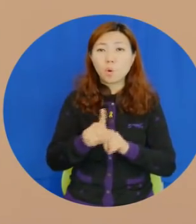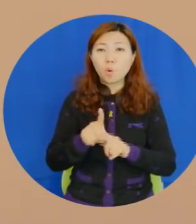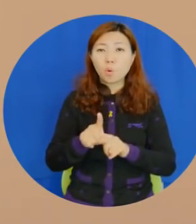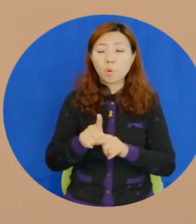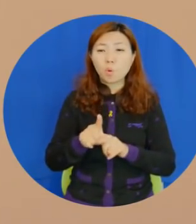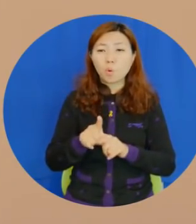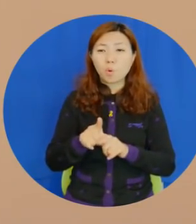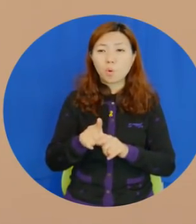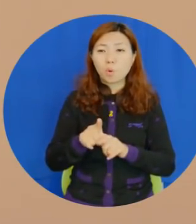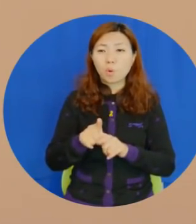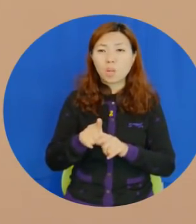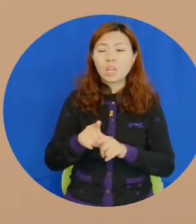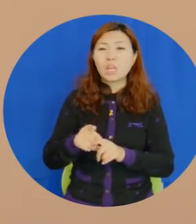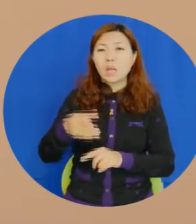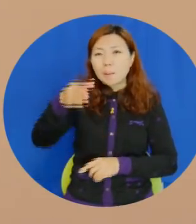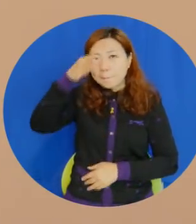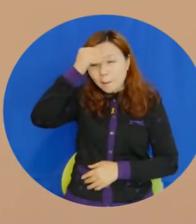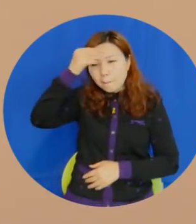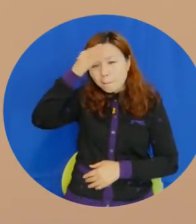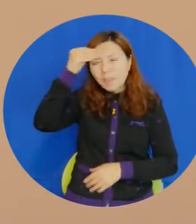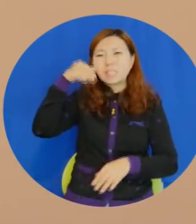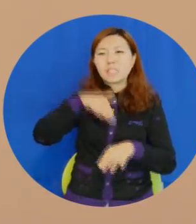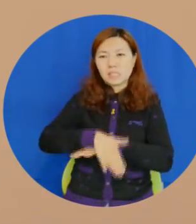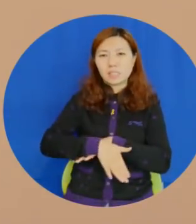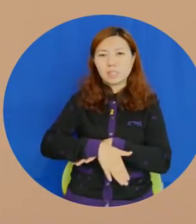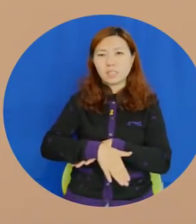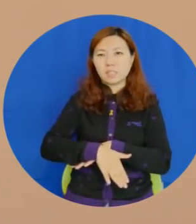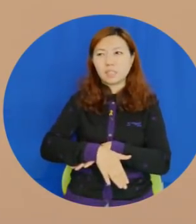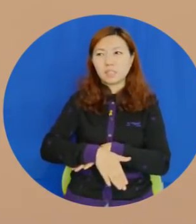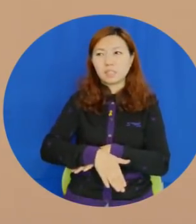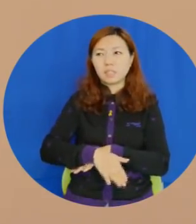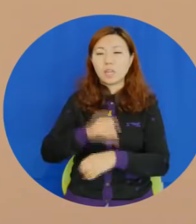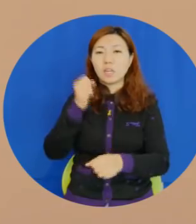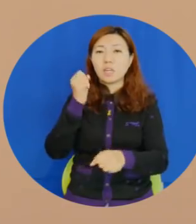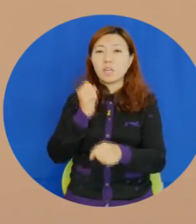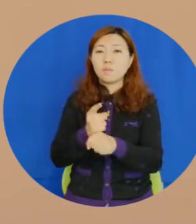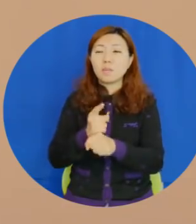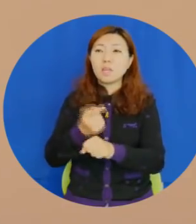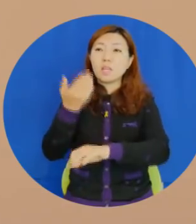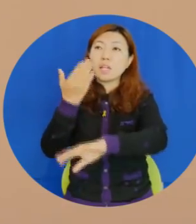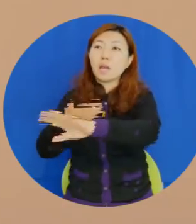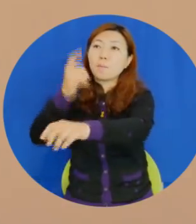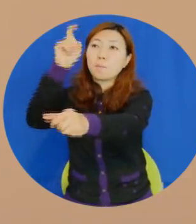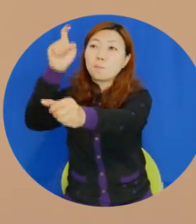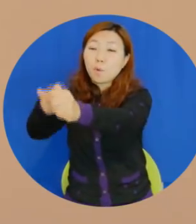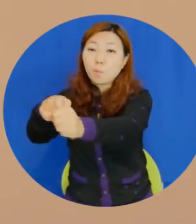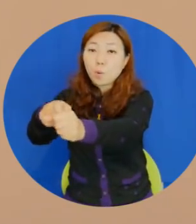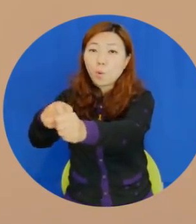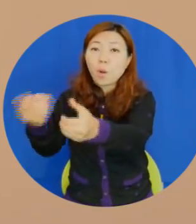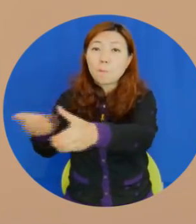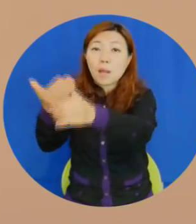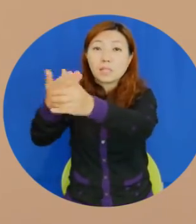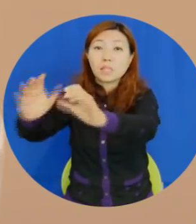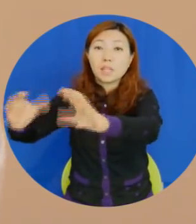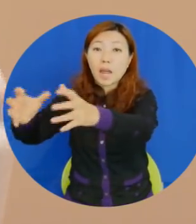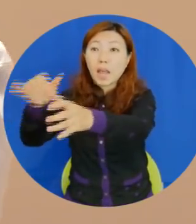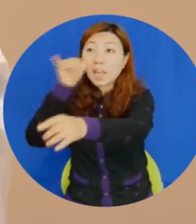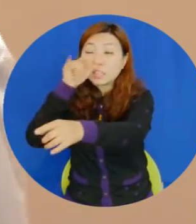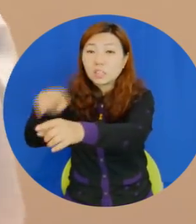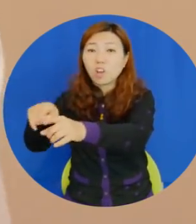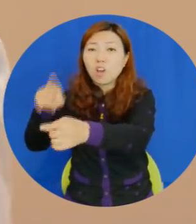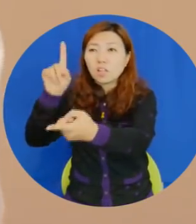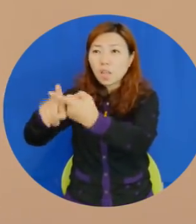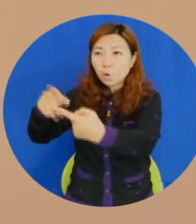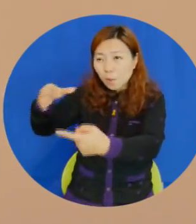시스템은 이거는 따라 배우기 시스템이에요. 이미 우리가 목표로 하는 선진국이 있고 그걸